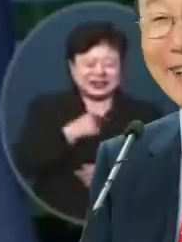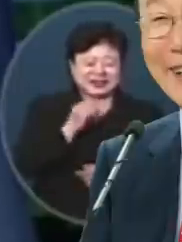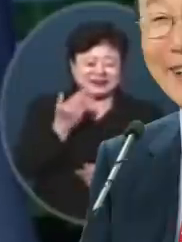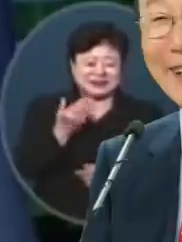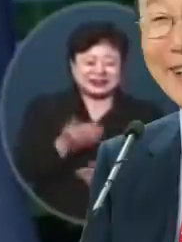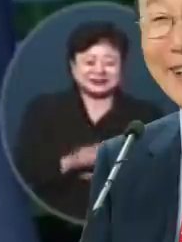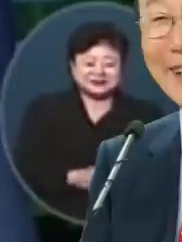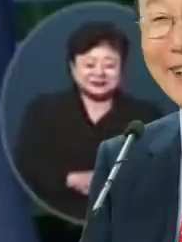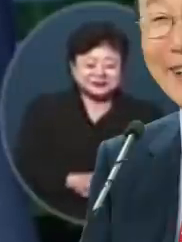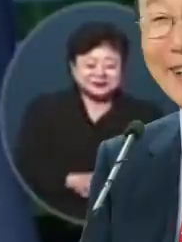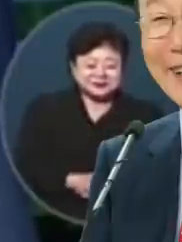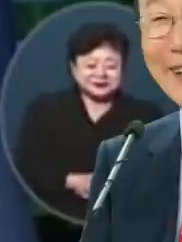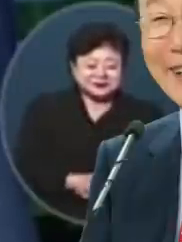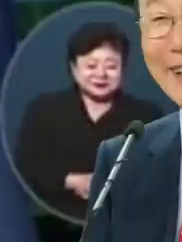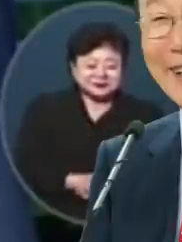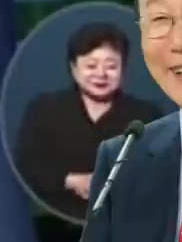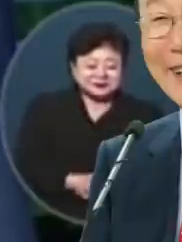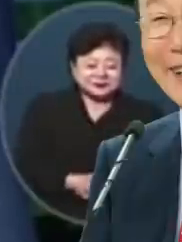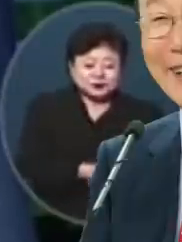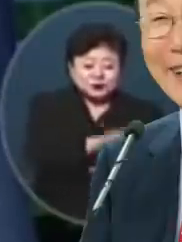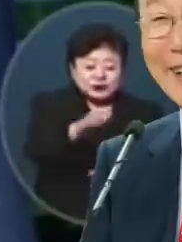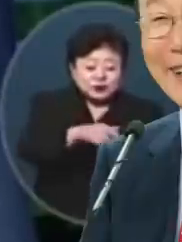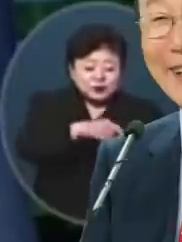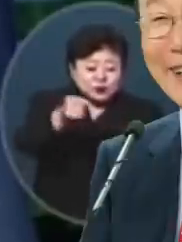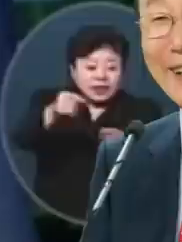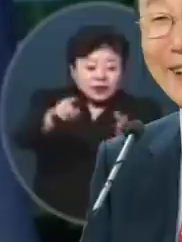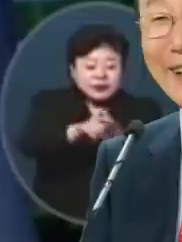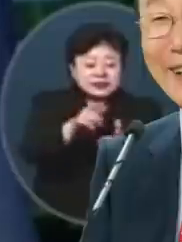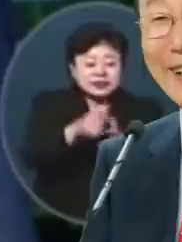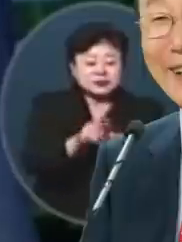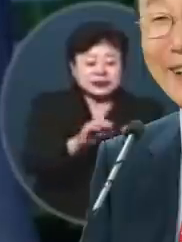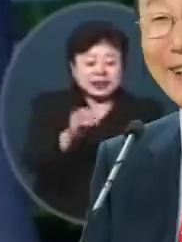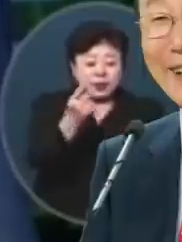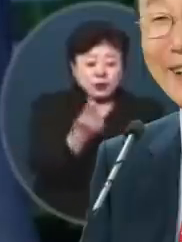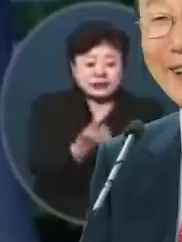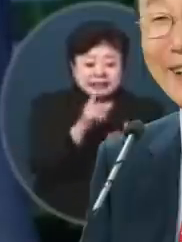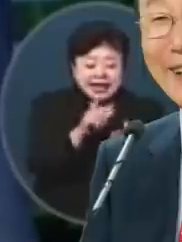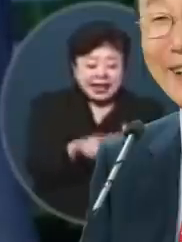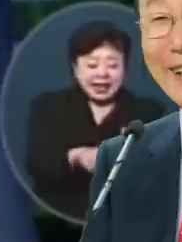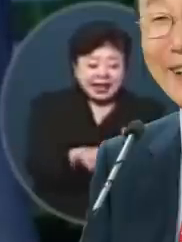그래서 우리를 구원하기 위해서 예수님이 이 땅에 올 때